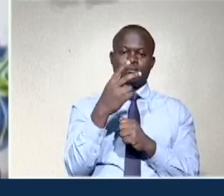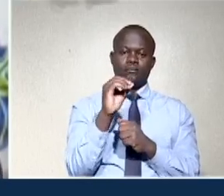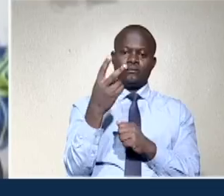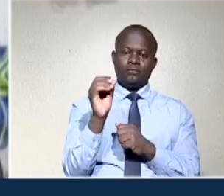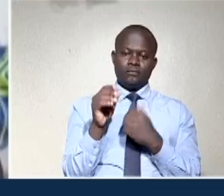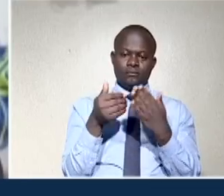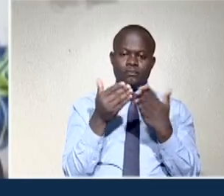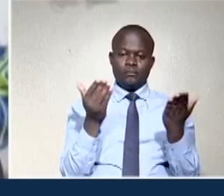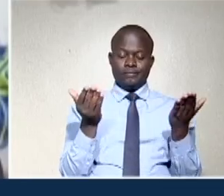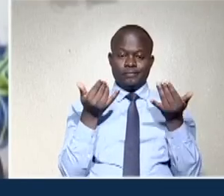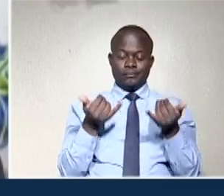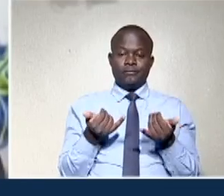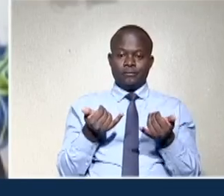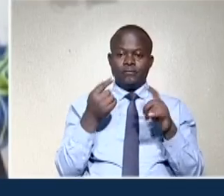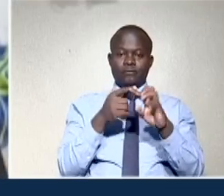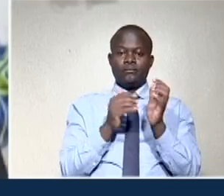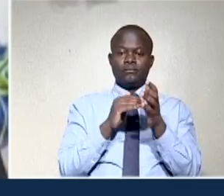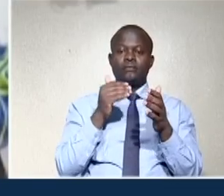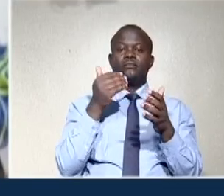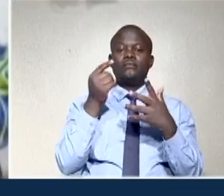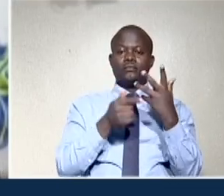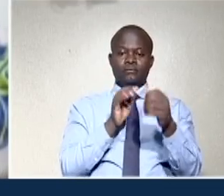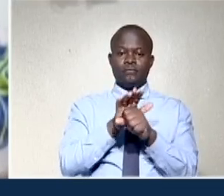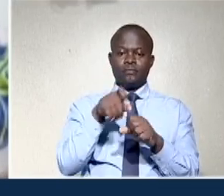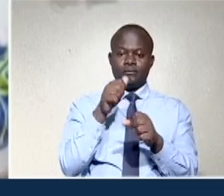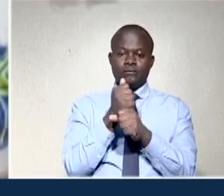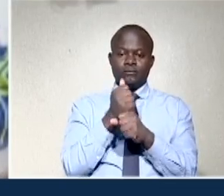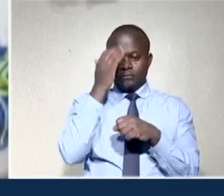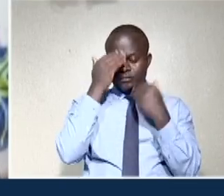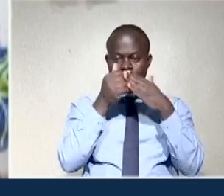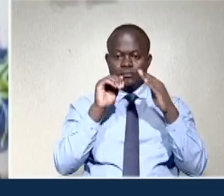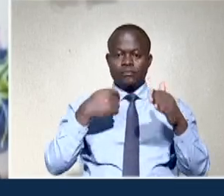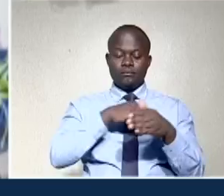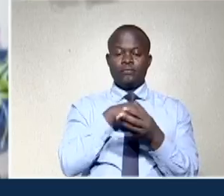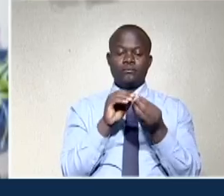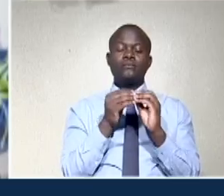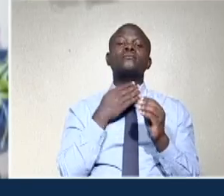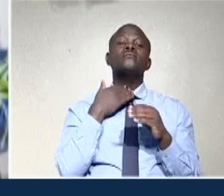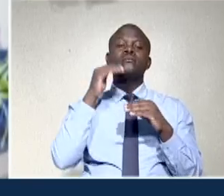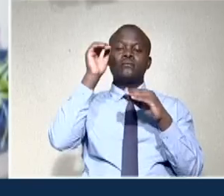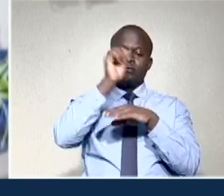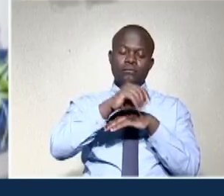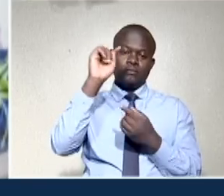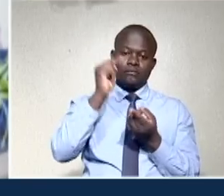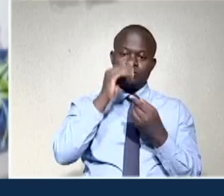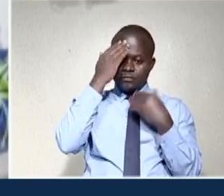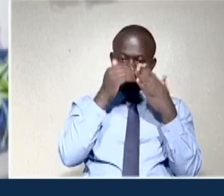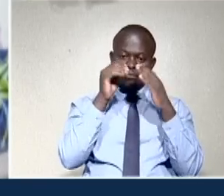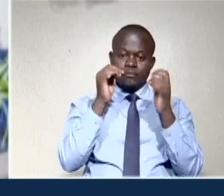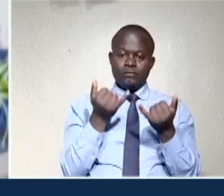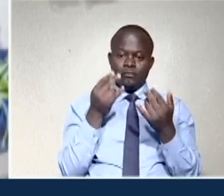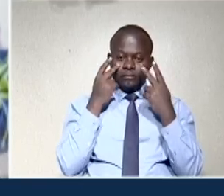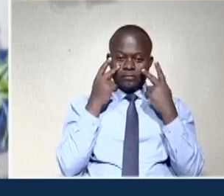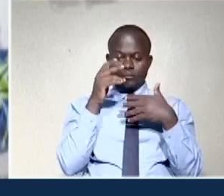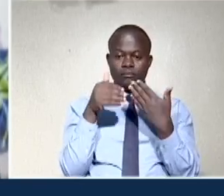2015-2020 ariko haracyari ibyo gukora haracyari ibyo gukora kubera ko ni umubare turifuza kurushaho kugabanuka kubera ko urebye